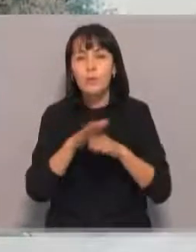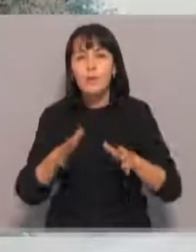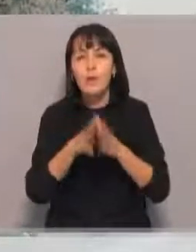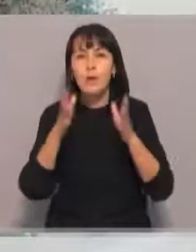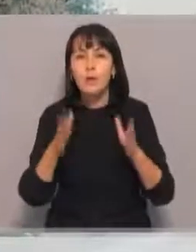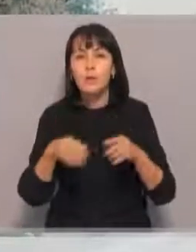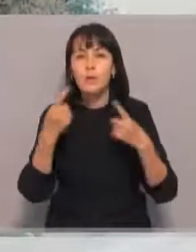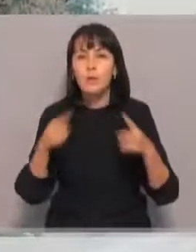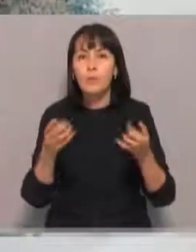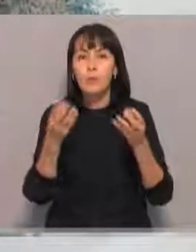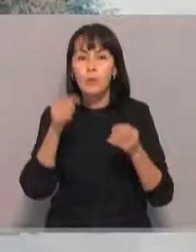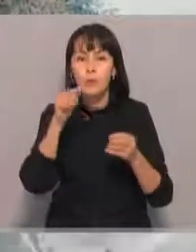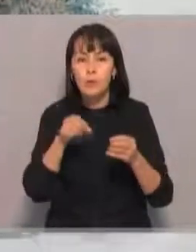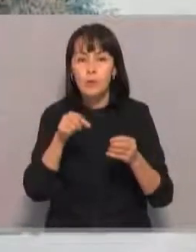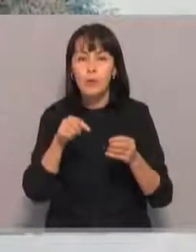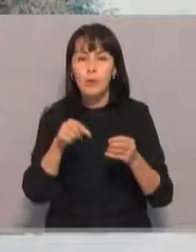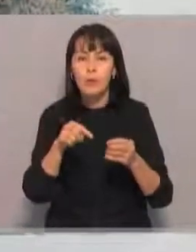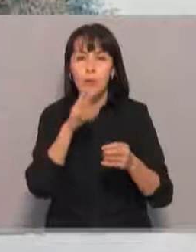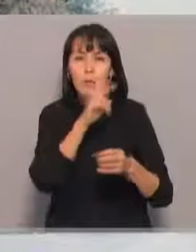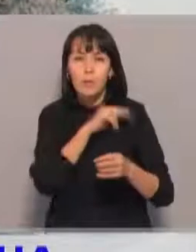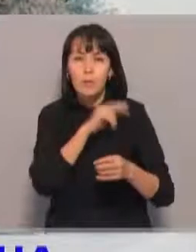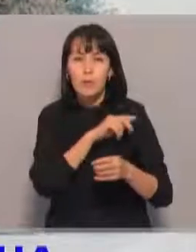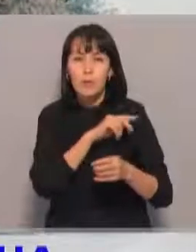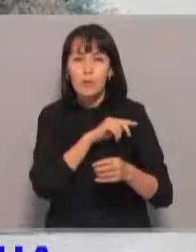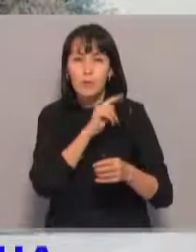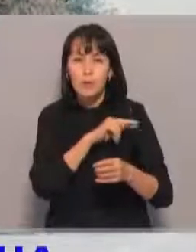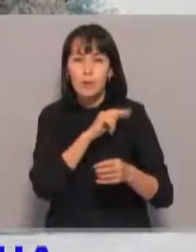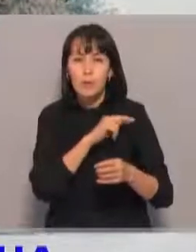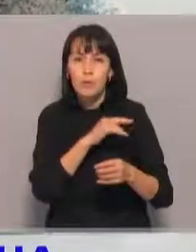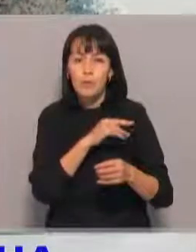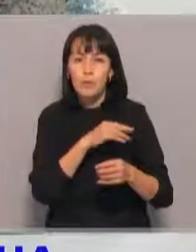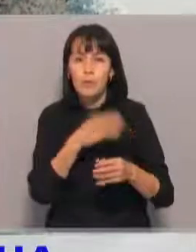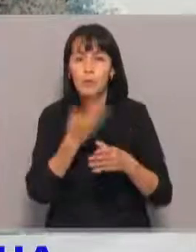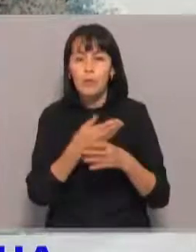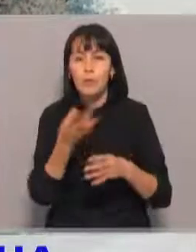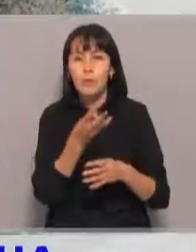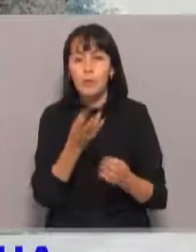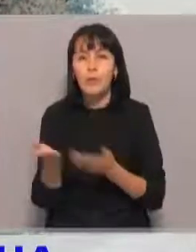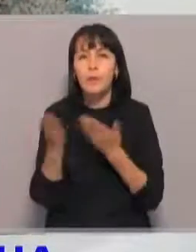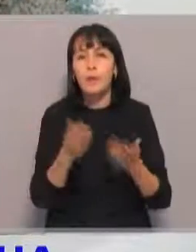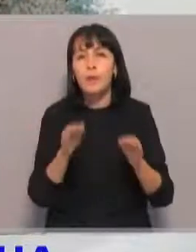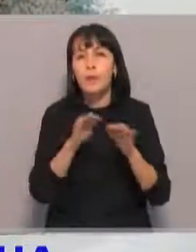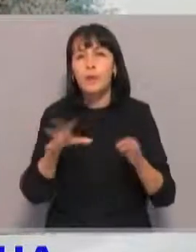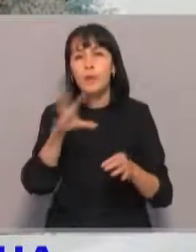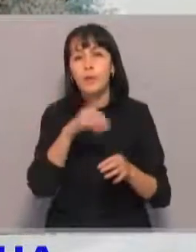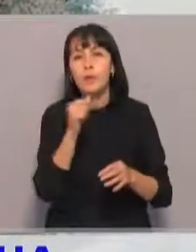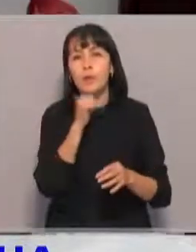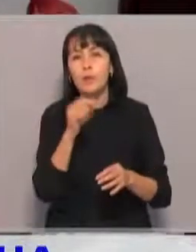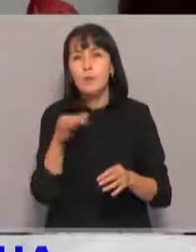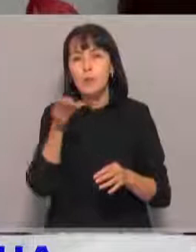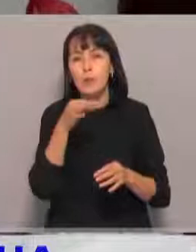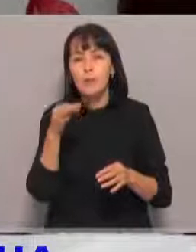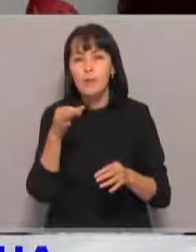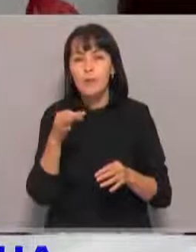базасында. Одан бөлек біз осы жерге де жұмыс күші керек болғаннан кейін келіп көмектесудеміз. Балдардың барлығының мақсаты Қостанай облысының